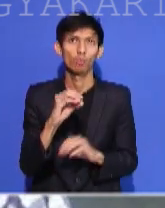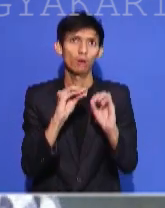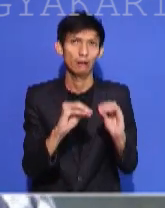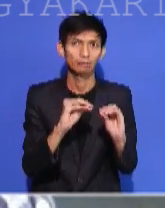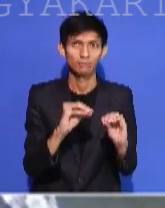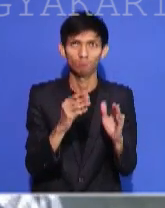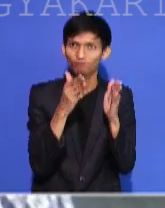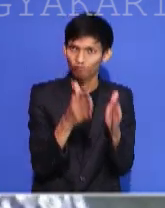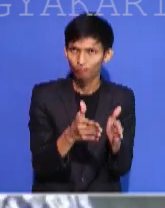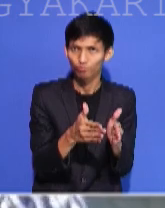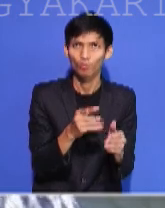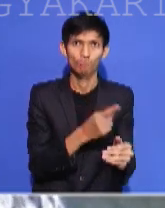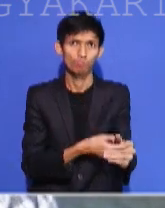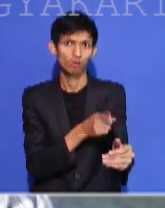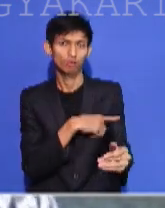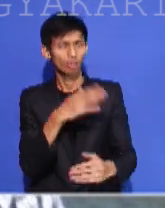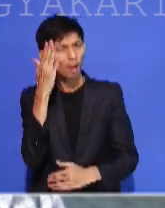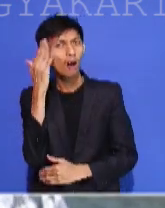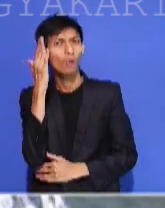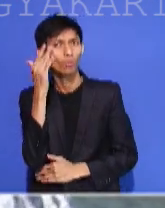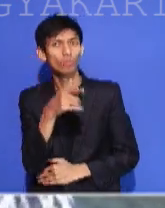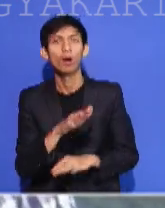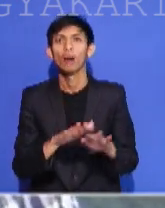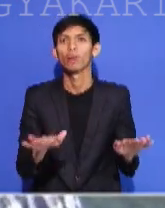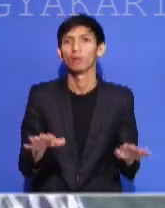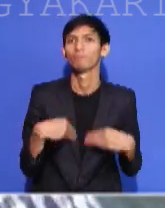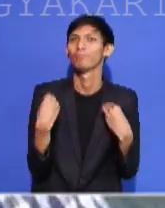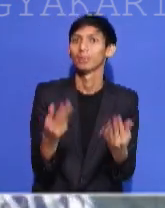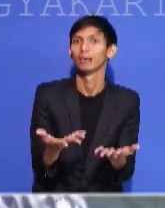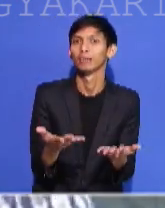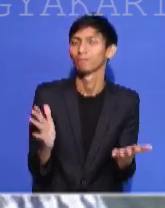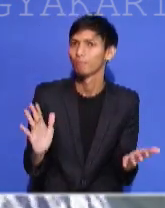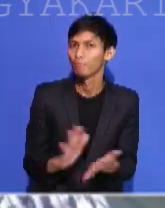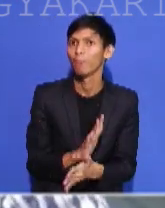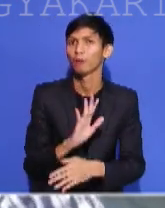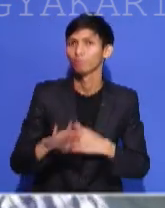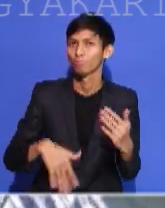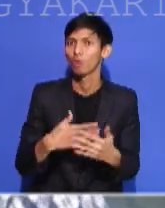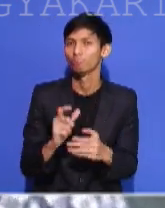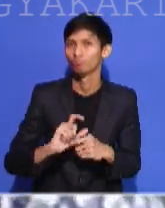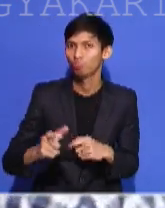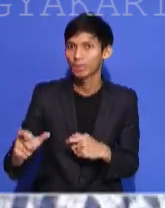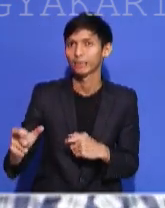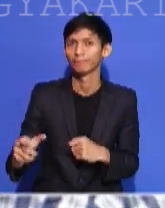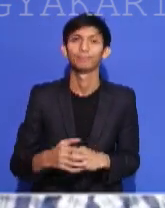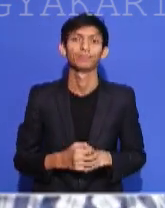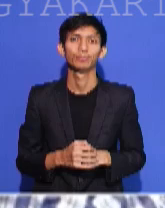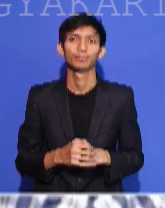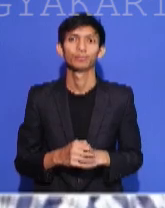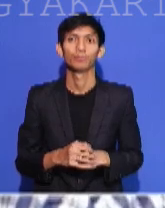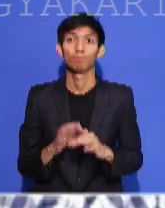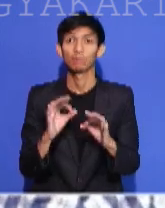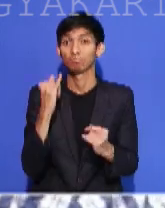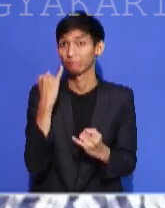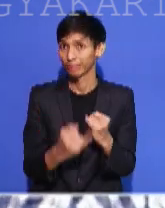mengetahui kemampuan setiap anak. Beliau memberikan kesempatan semua berproses dan pada akhirnya